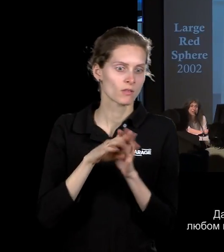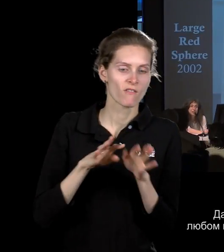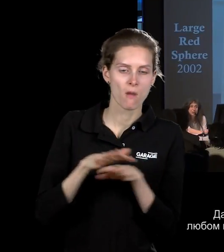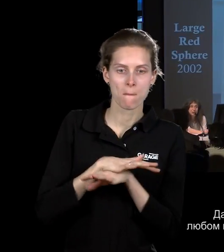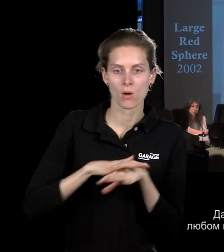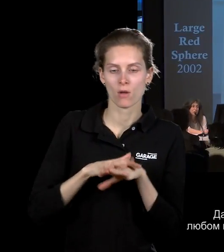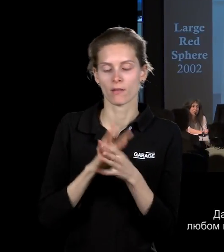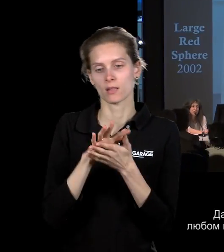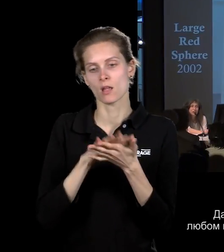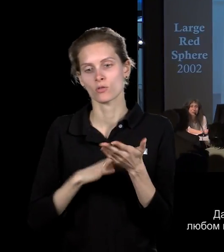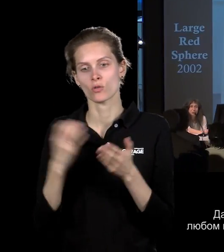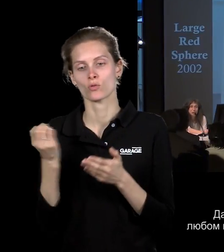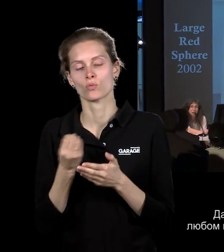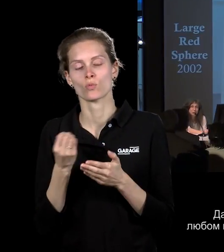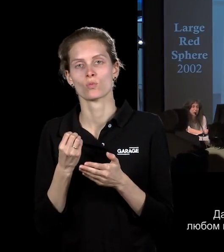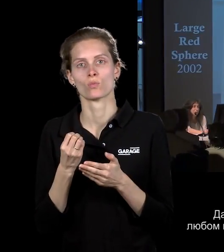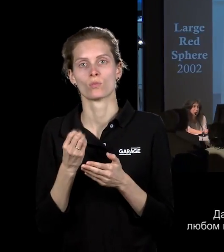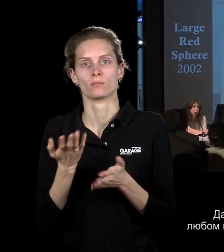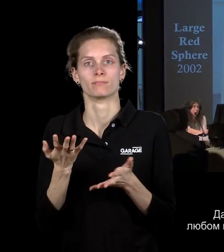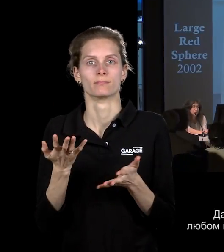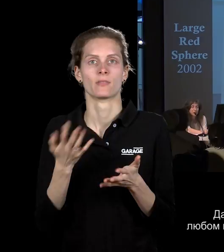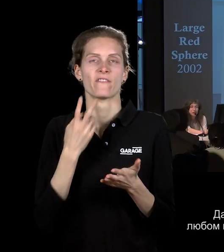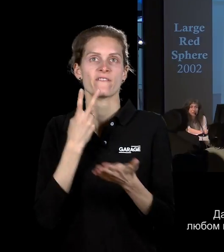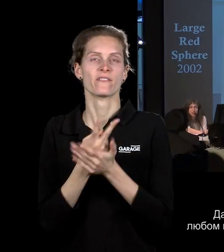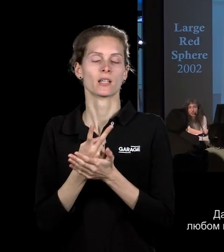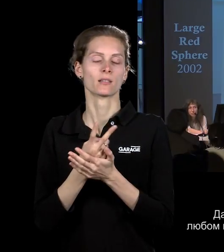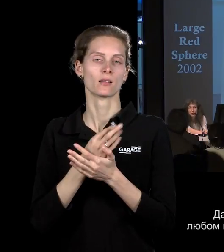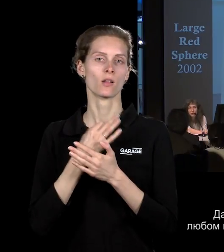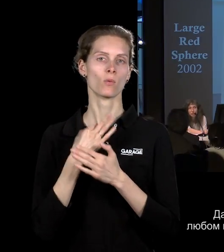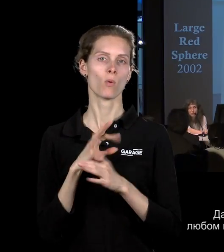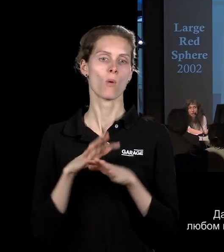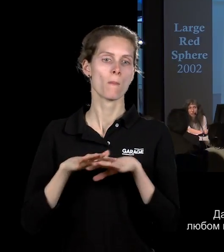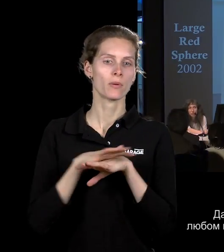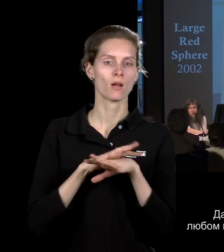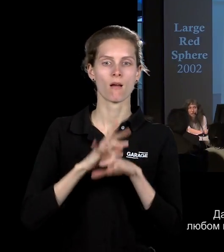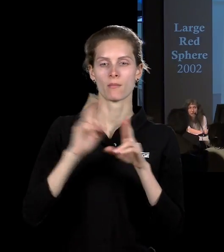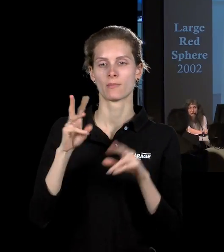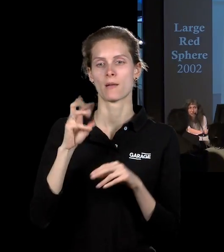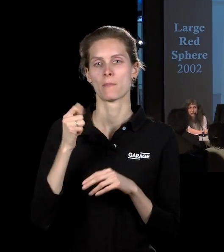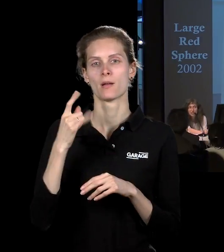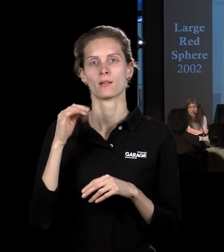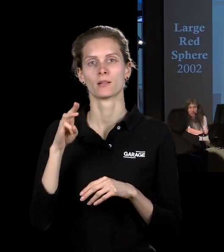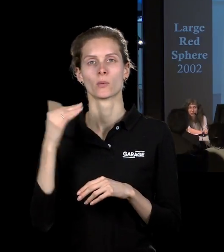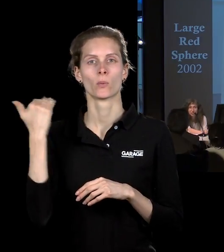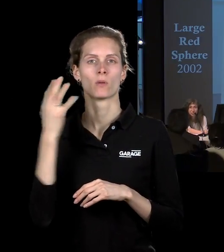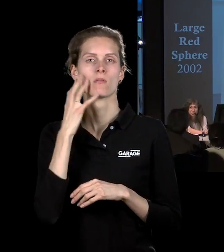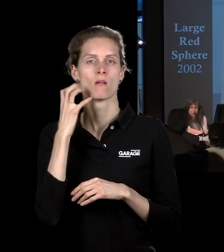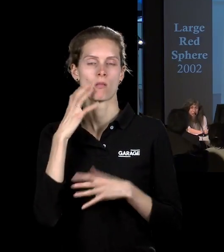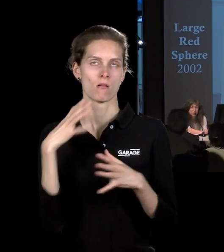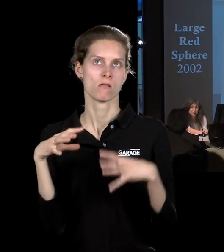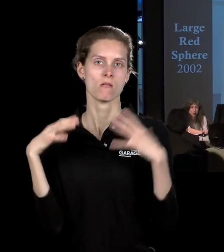дальнейшие вариации на тему этой сферы, они уже такие выглядят, вот она в любом пространстве выглядит таким магритовским яблоком гигантским. Она это